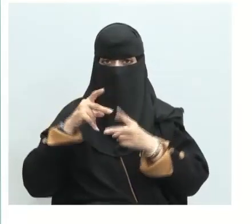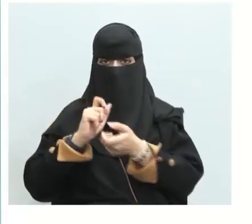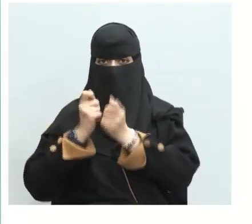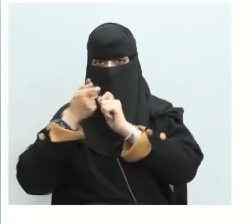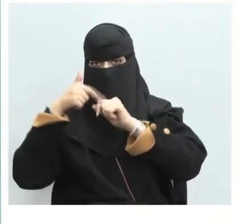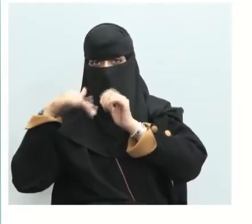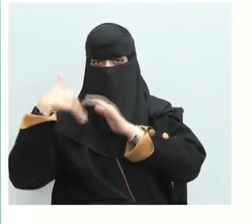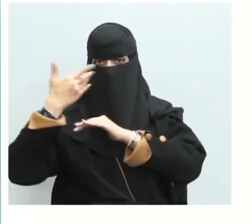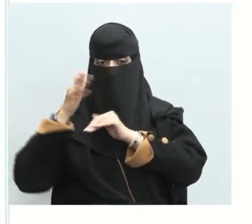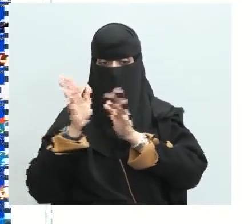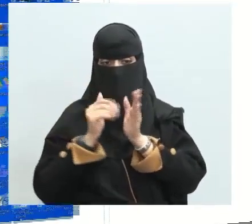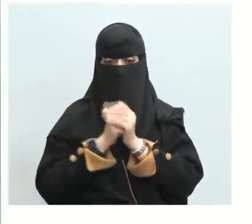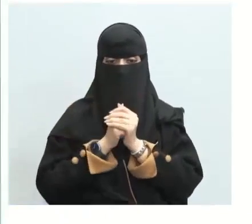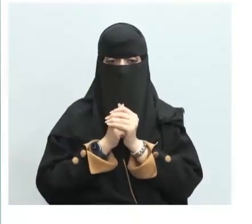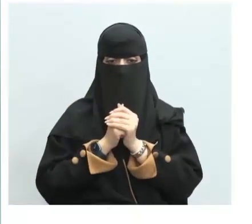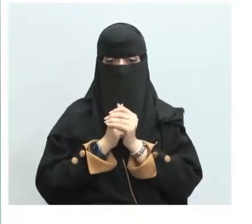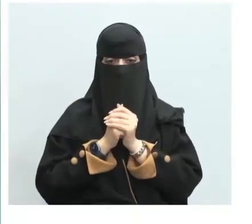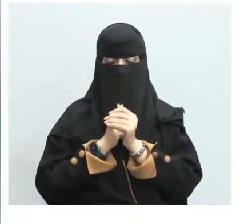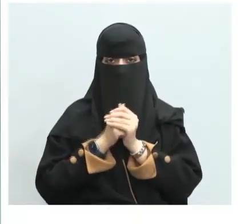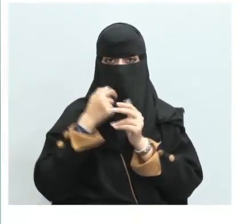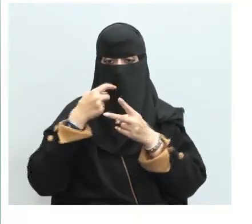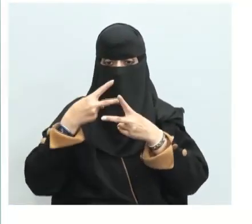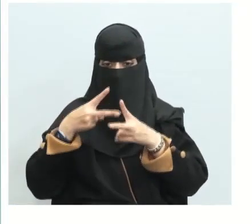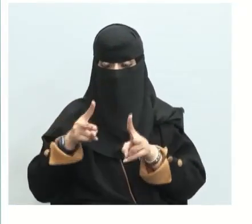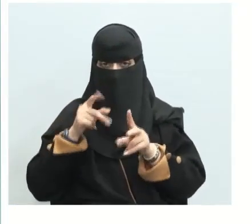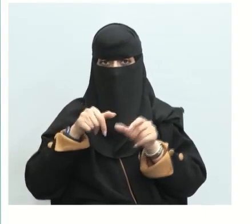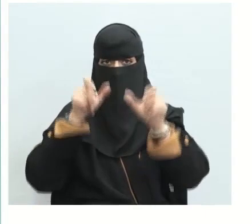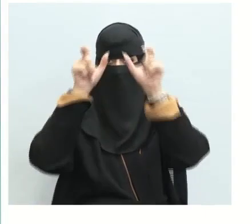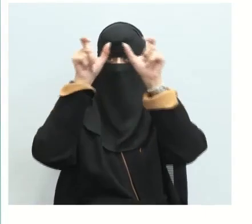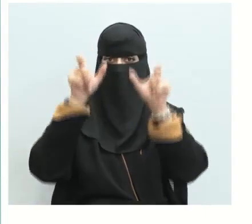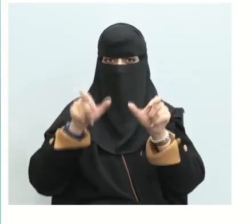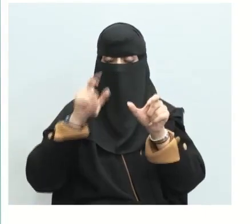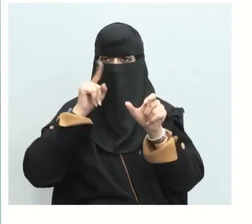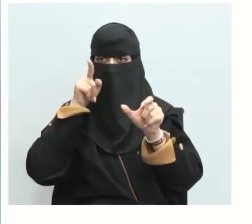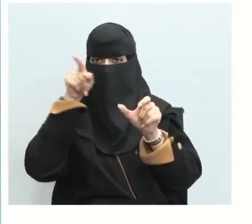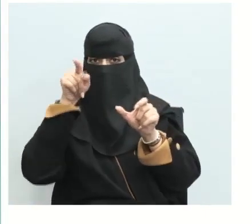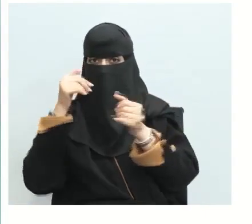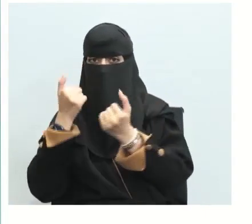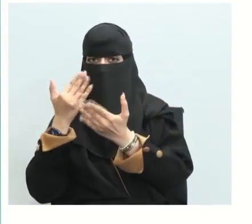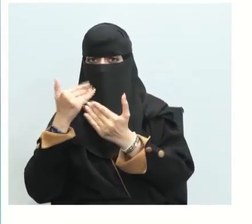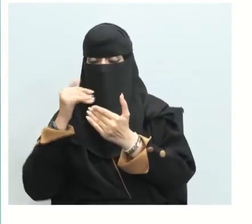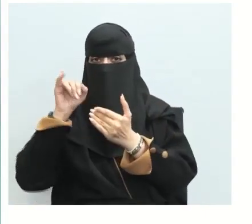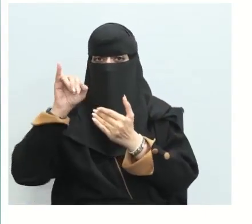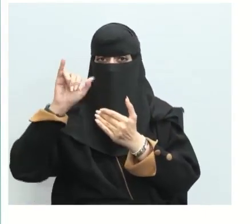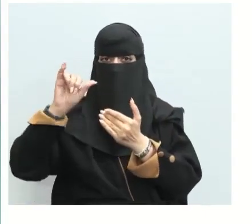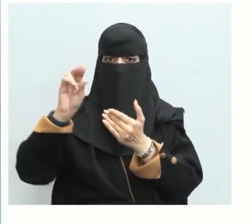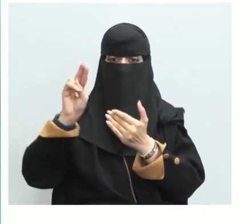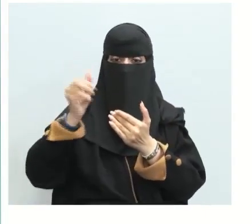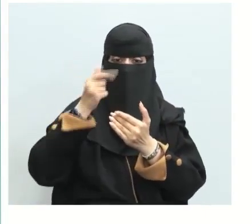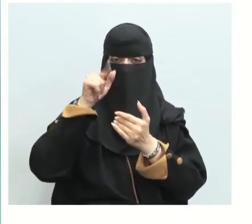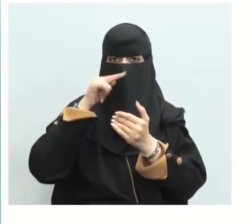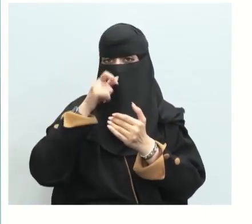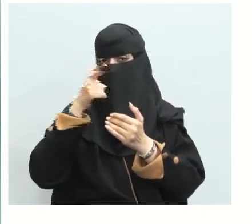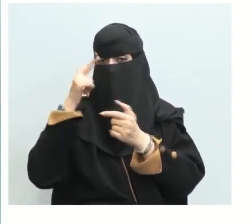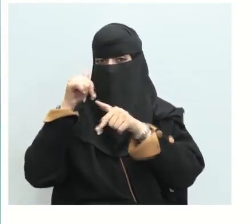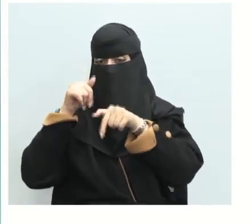التغيرات، بعد ذلك يتم فتح إطار العرض هنا بدون استخدام ميتا